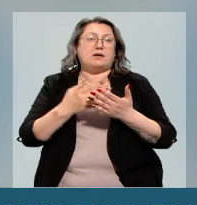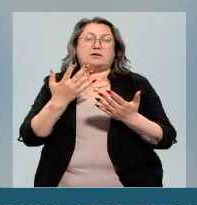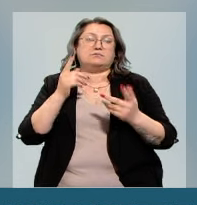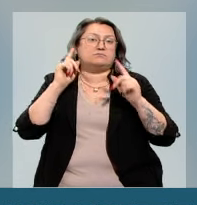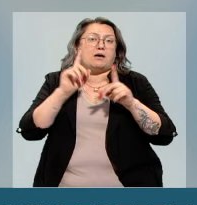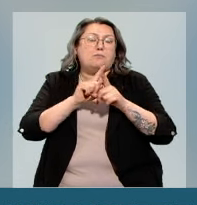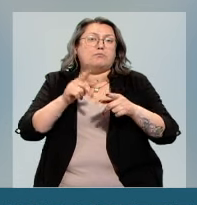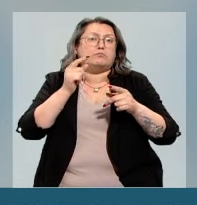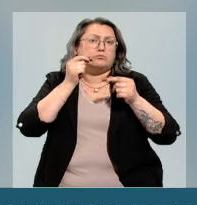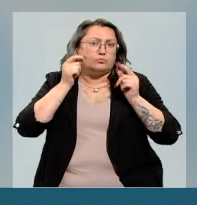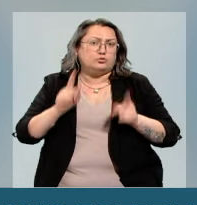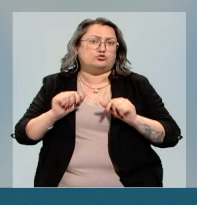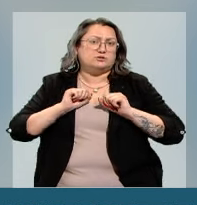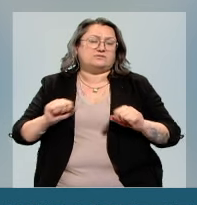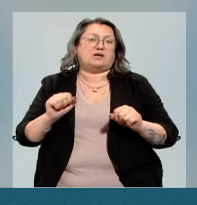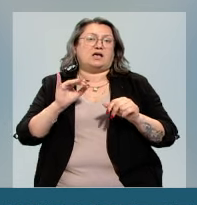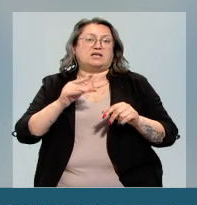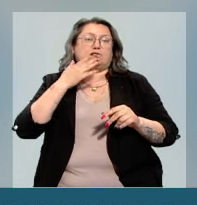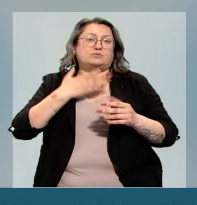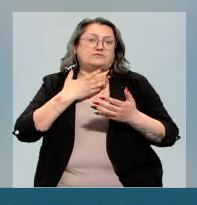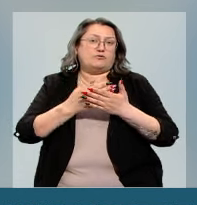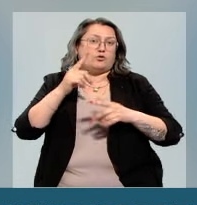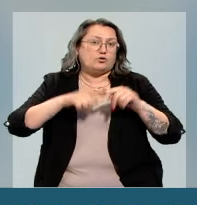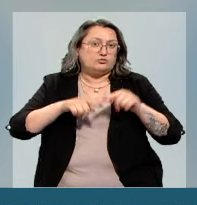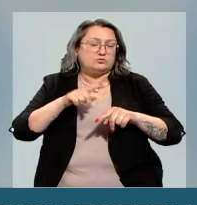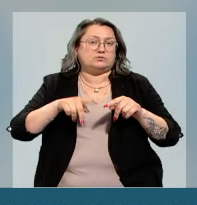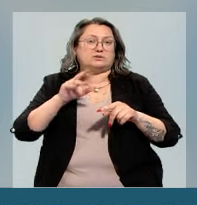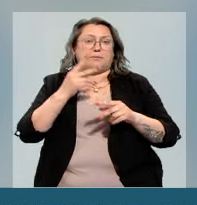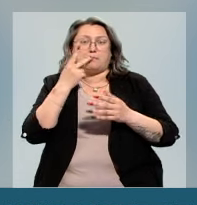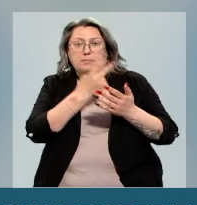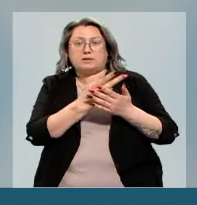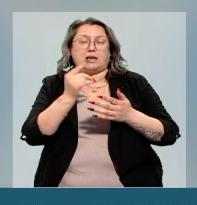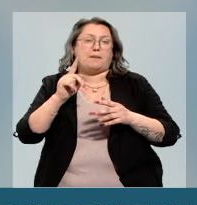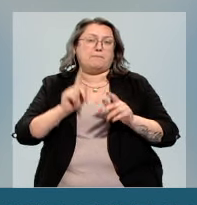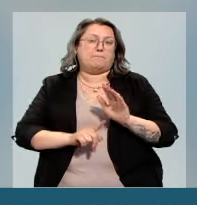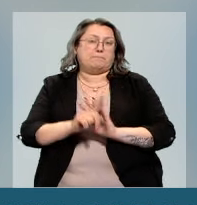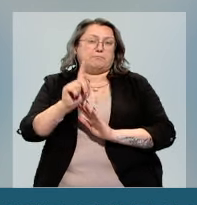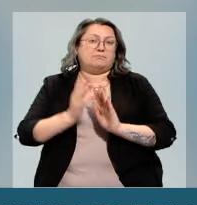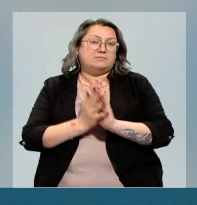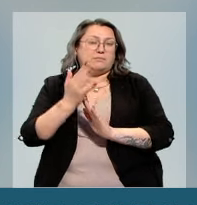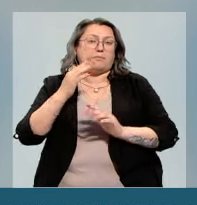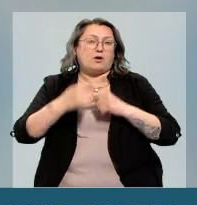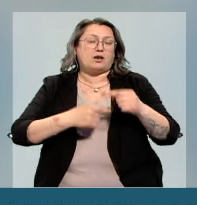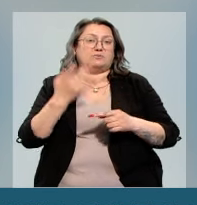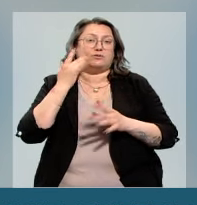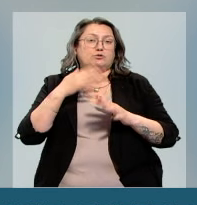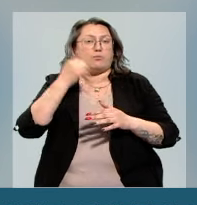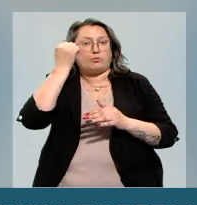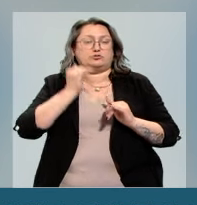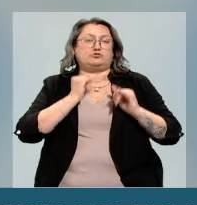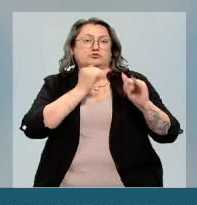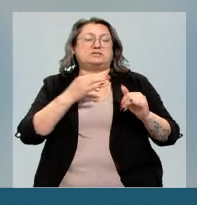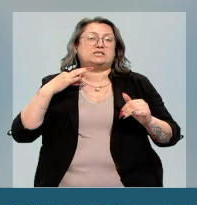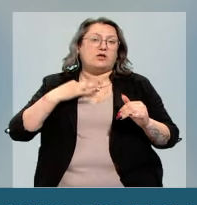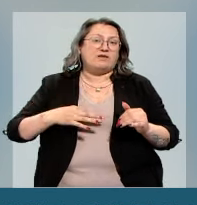невероятного мужества и истинного патриотизма для подрастающего поколения. Мы всегда будем помнить и чтить сыновей и